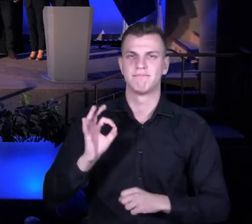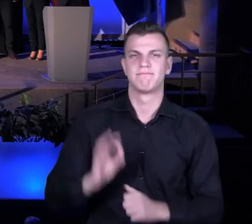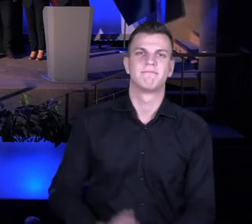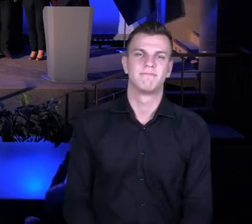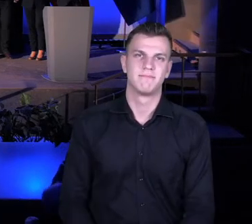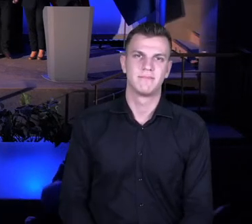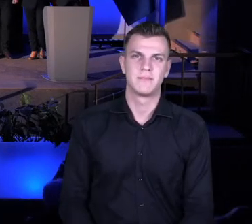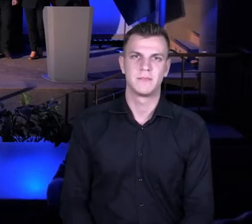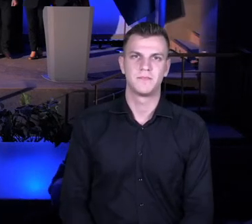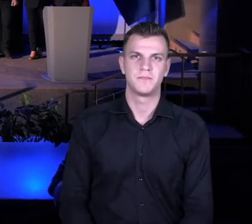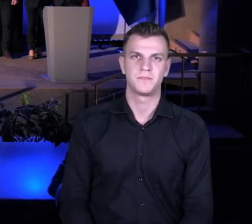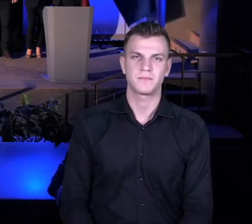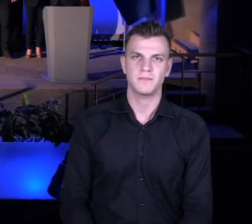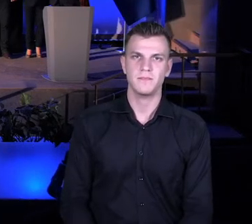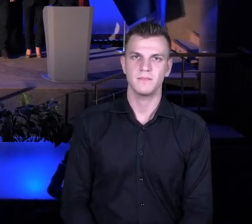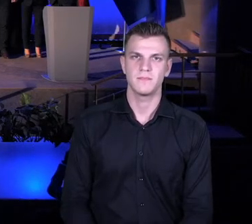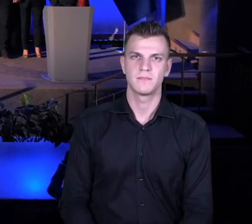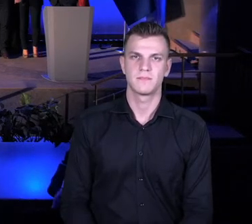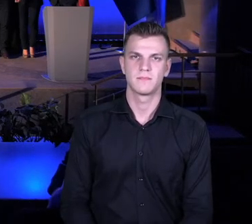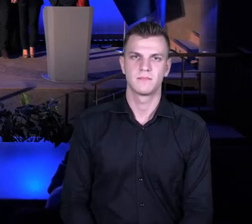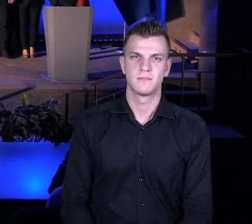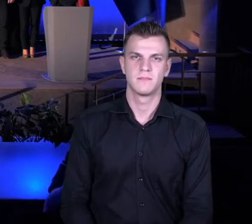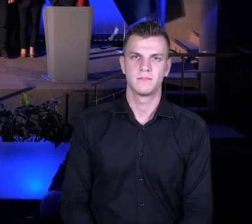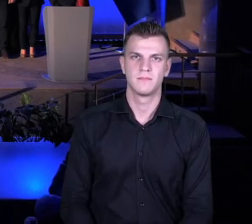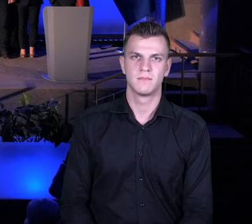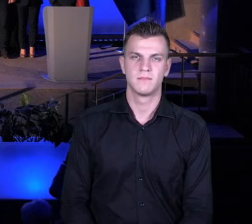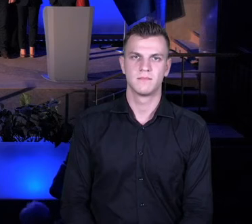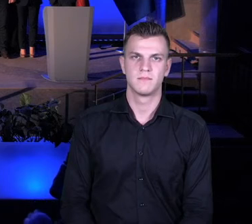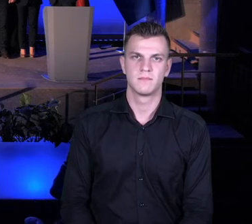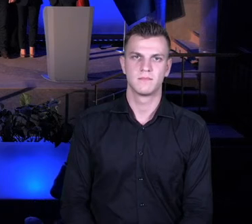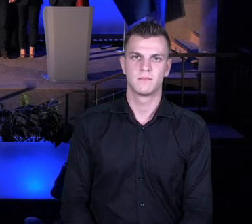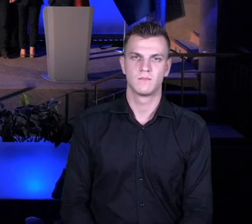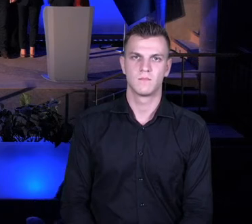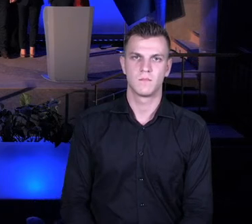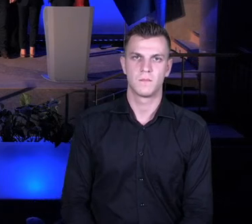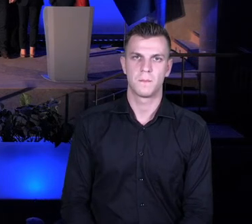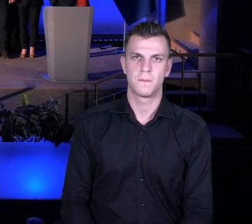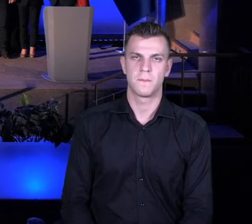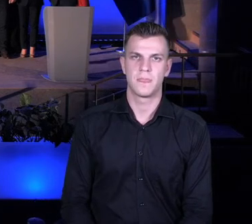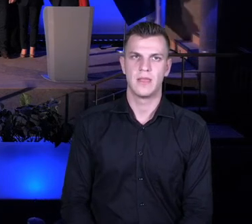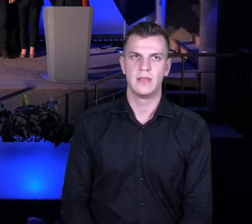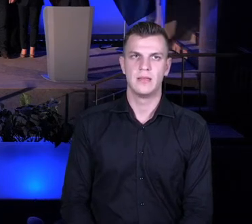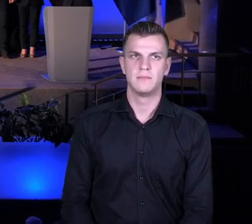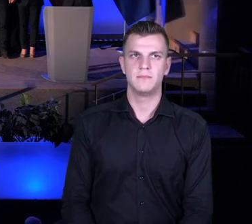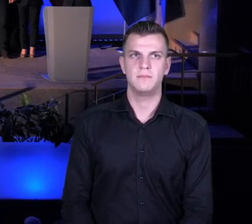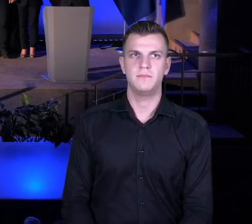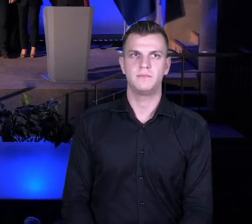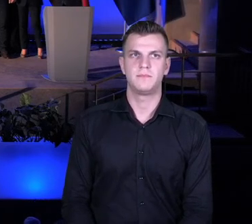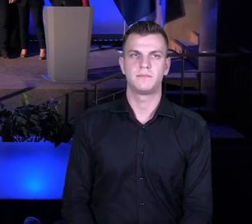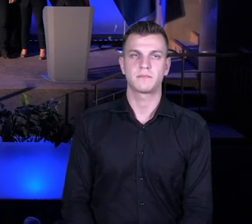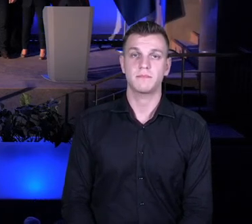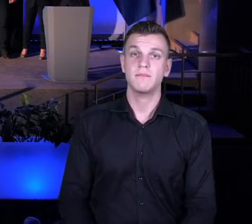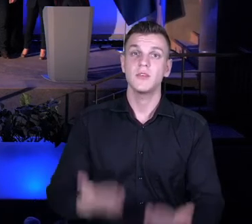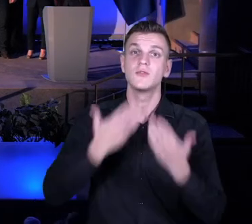Dobra, to jest tutaj. Będziecie widać. Spoko. Już widzicie. Super.